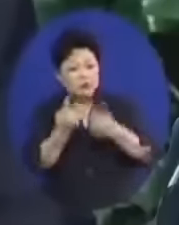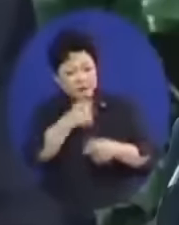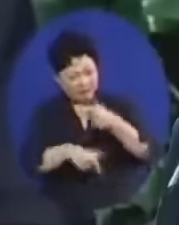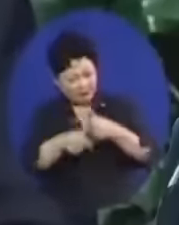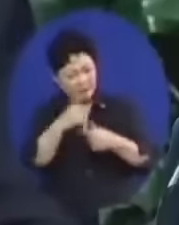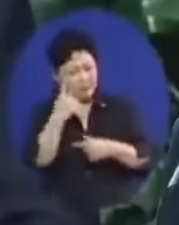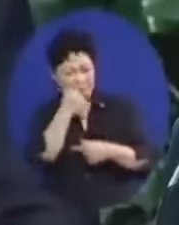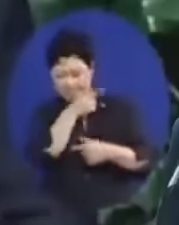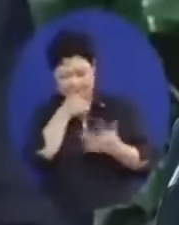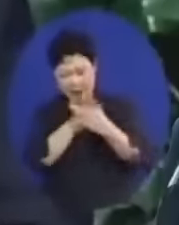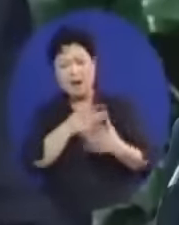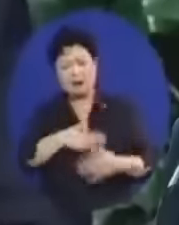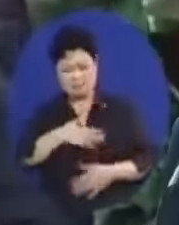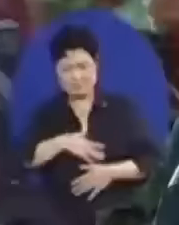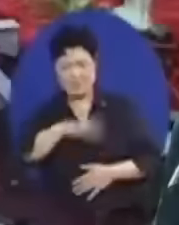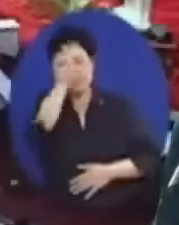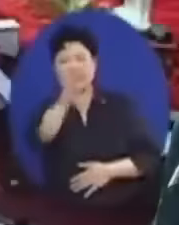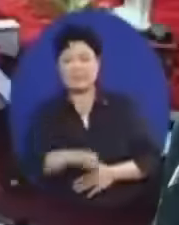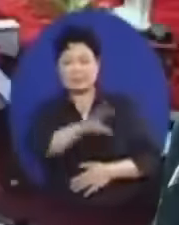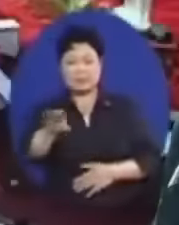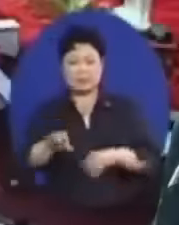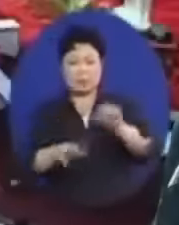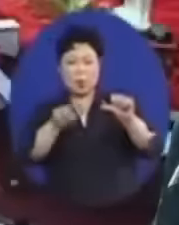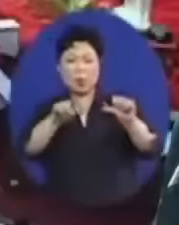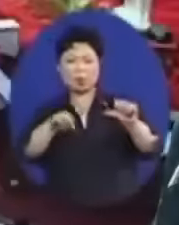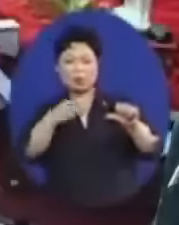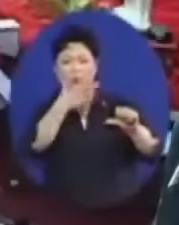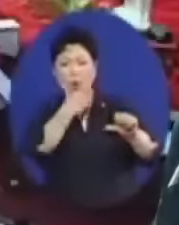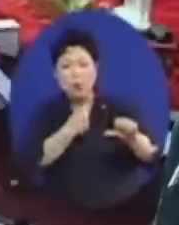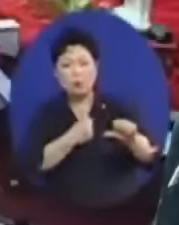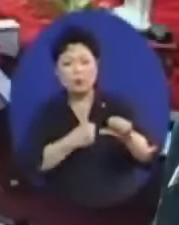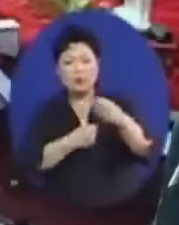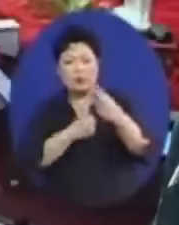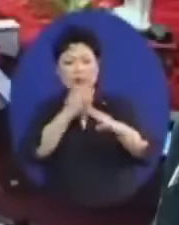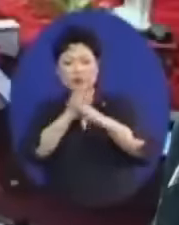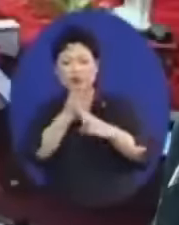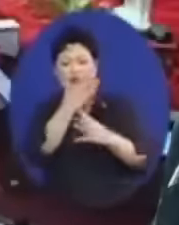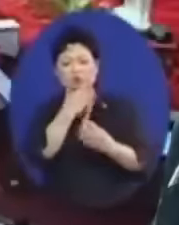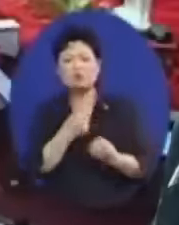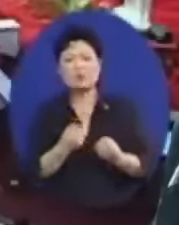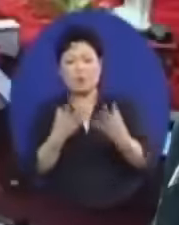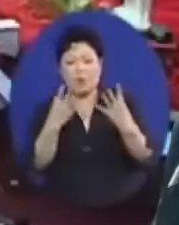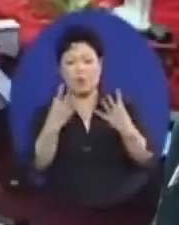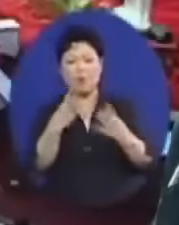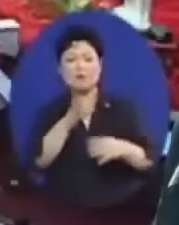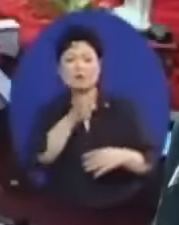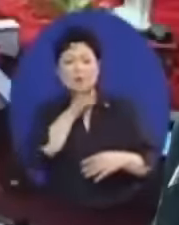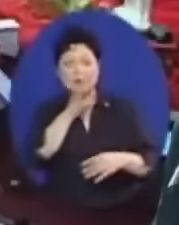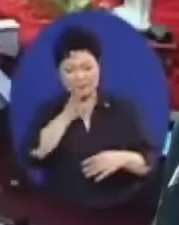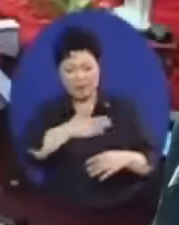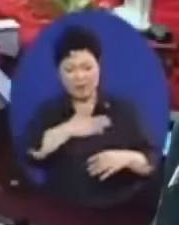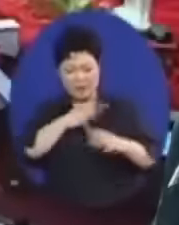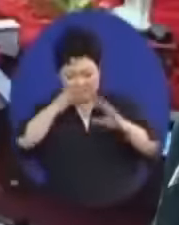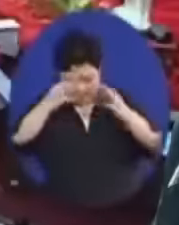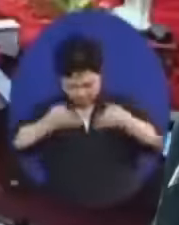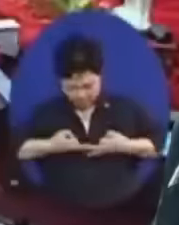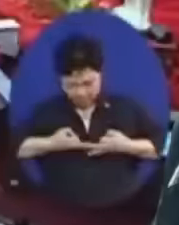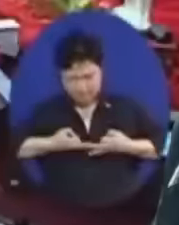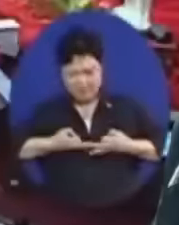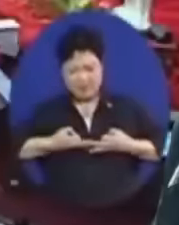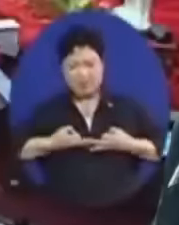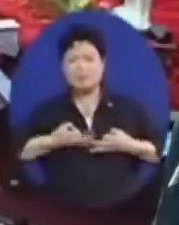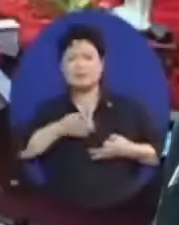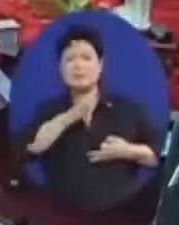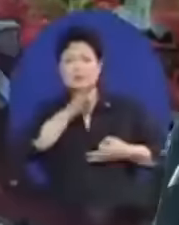것입니다. 십자가에서 오중보험과 삼중축복은 가장 근본적인 내 자체의 모습이고 거기에